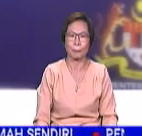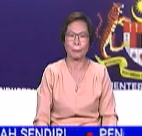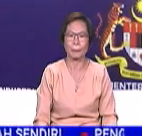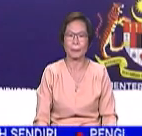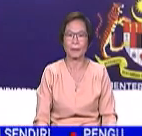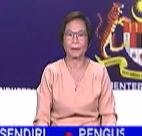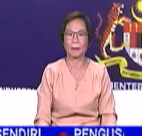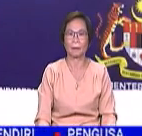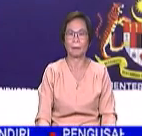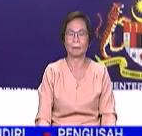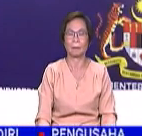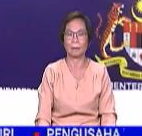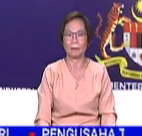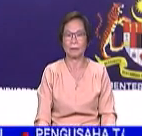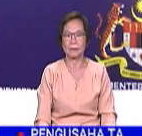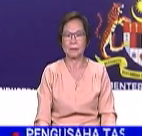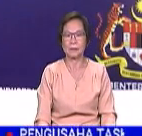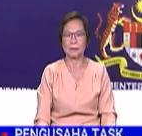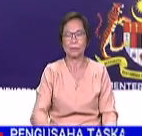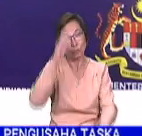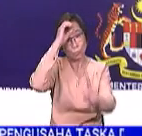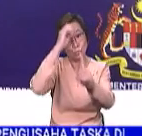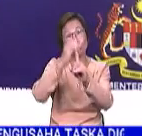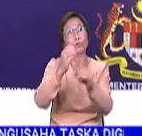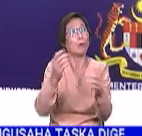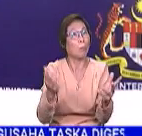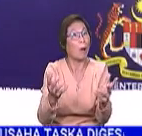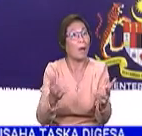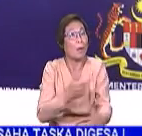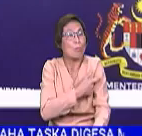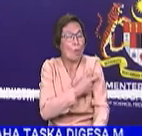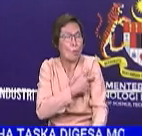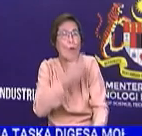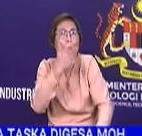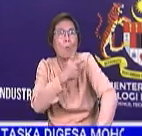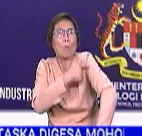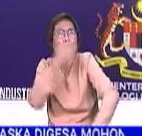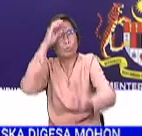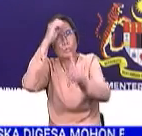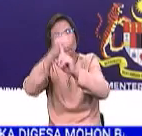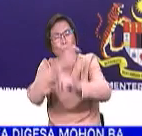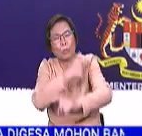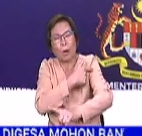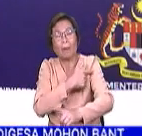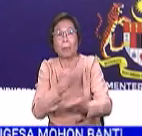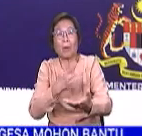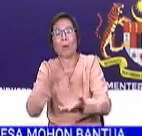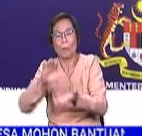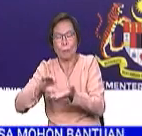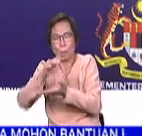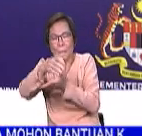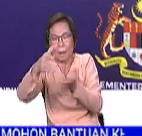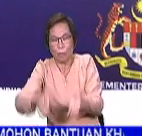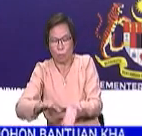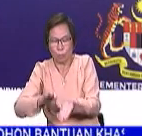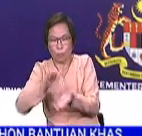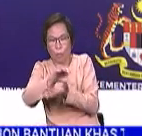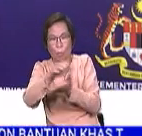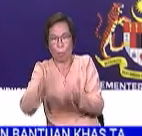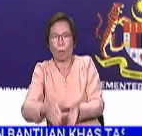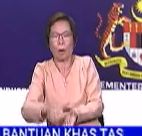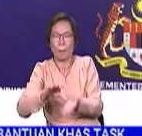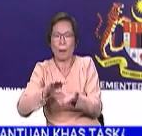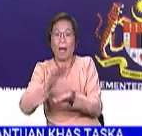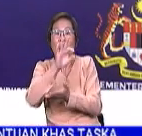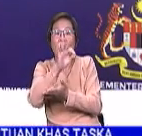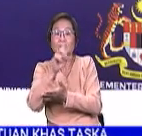a text Hai tujuan kita melakukan ekspansi ini supaya oke Kita berlabuh akan terus sama akan berada